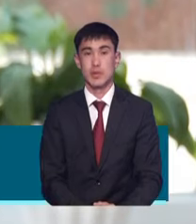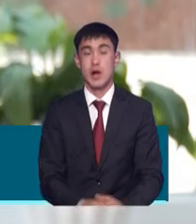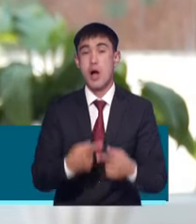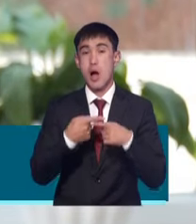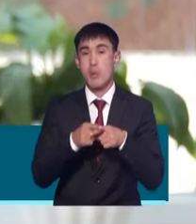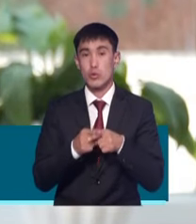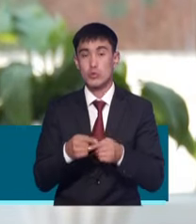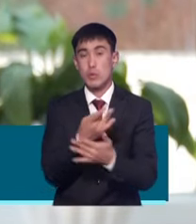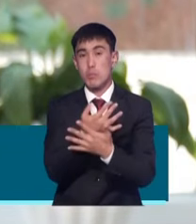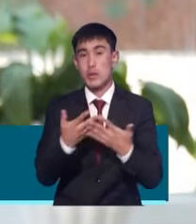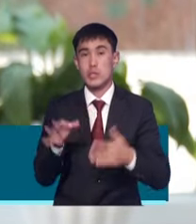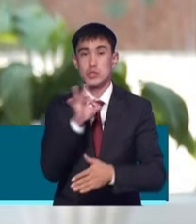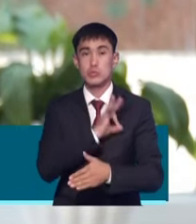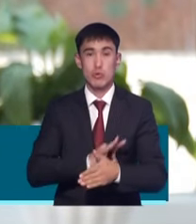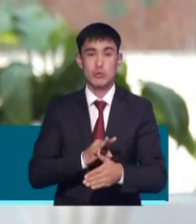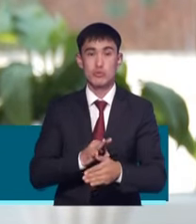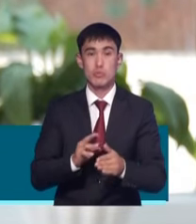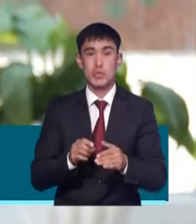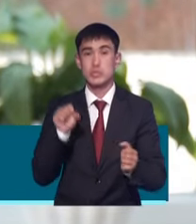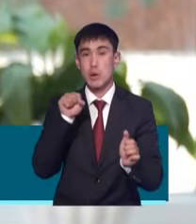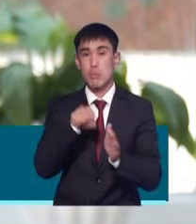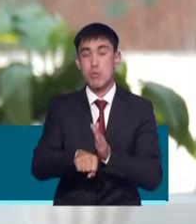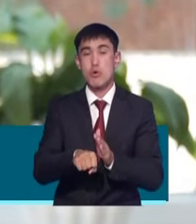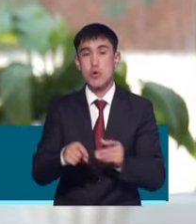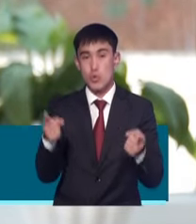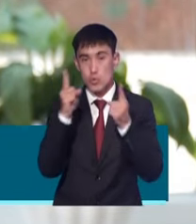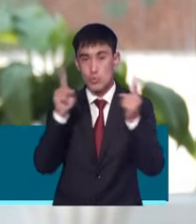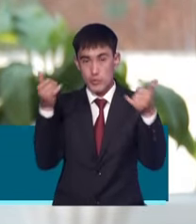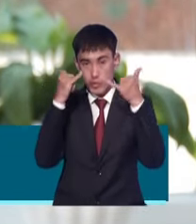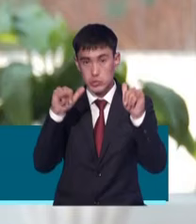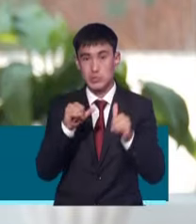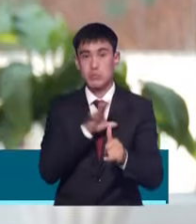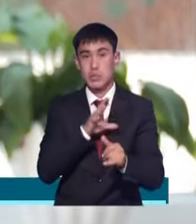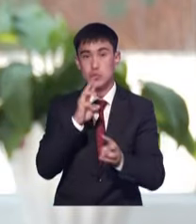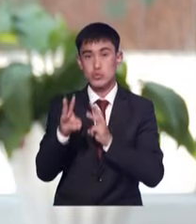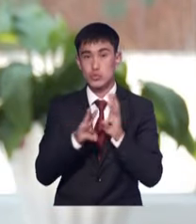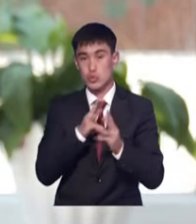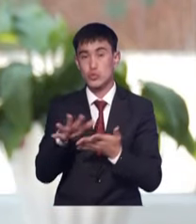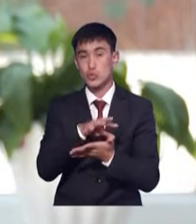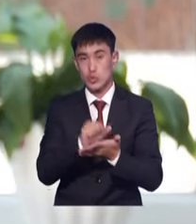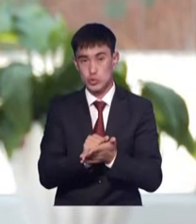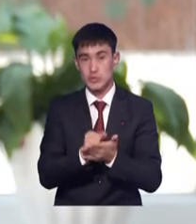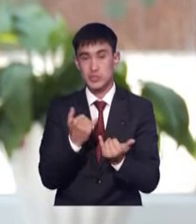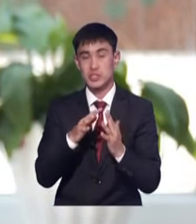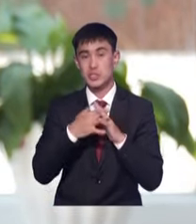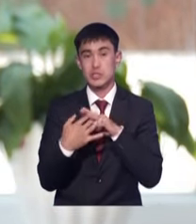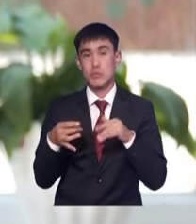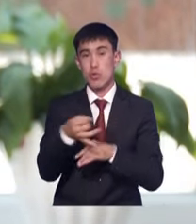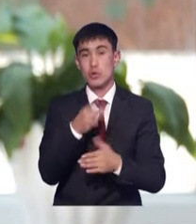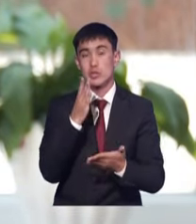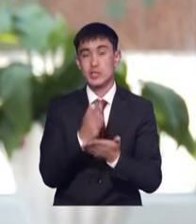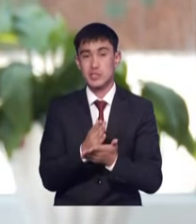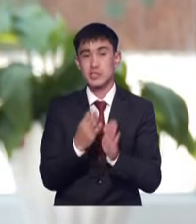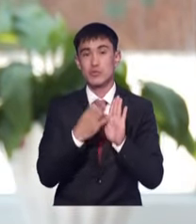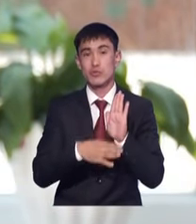Оборудование и предметы, использованные при забое крупного рогатого скота, было сожжено и уничтожено. Сейчас в сельском округе